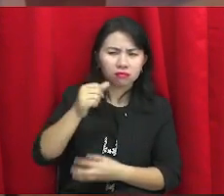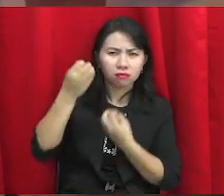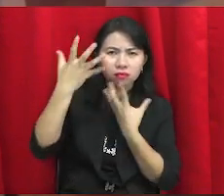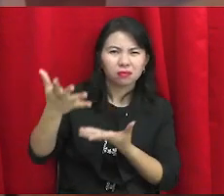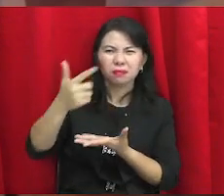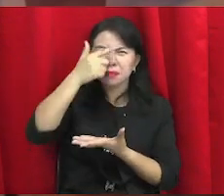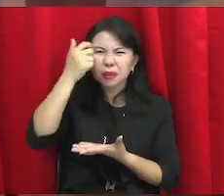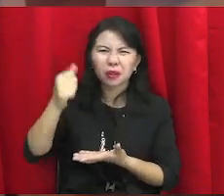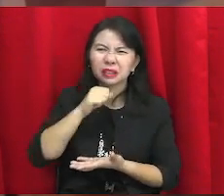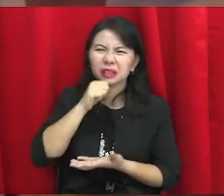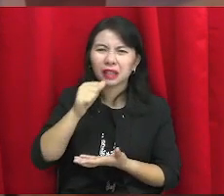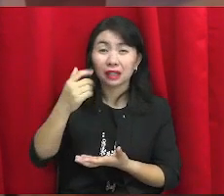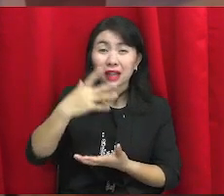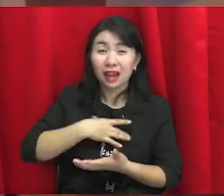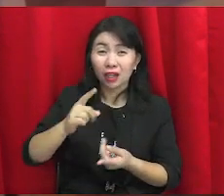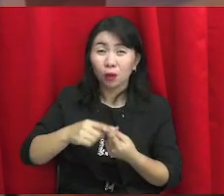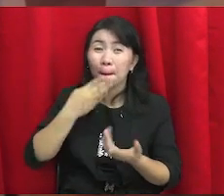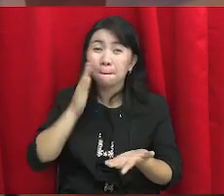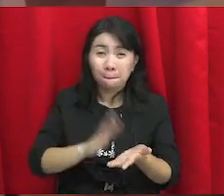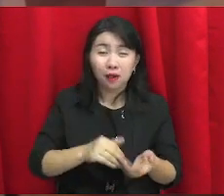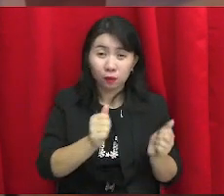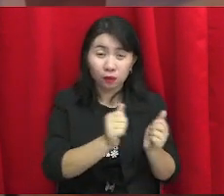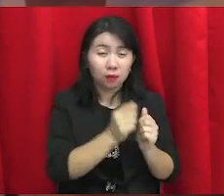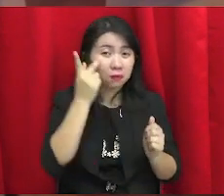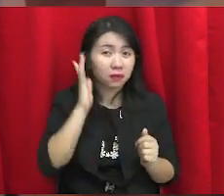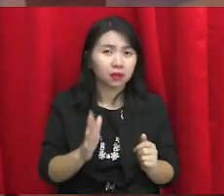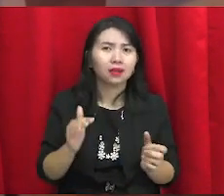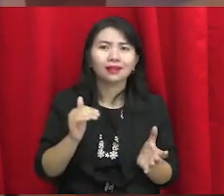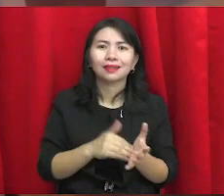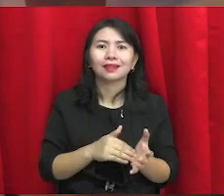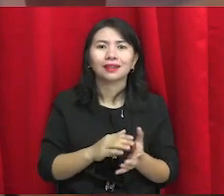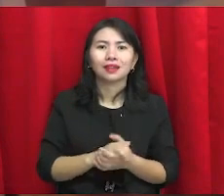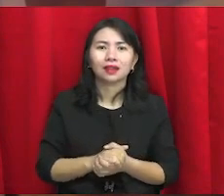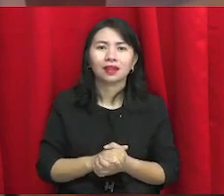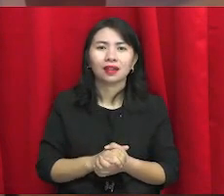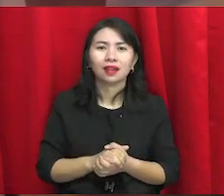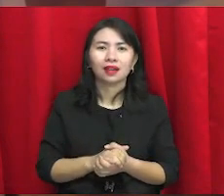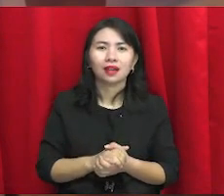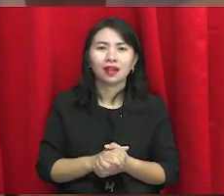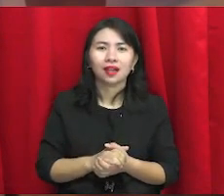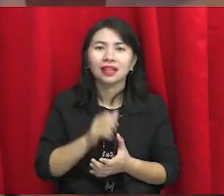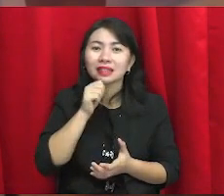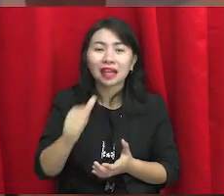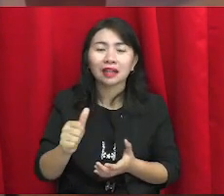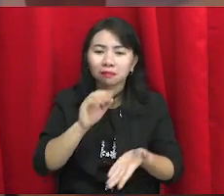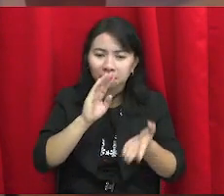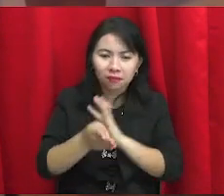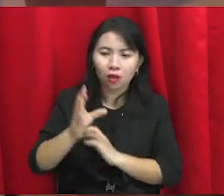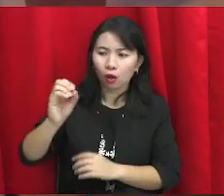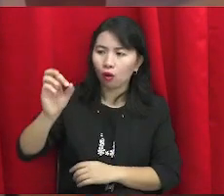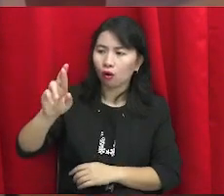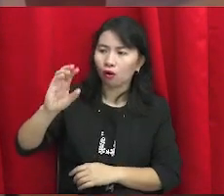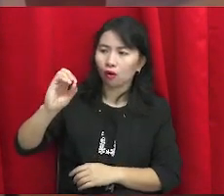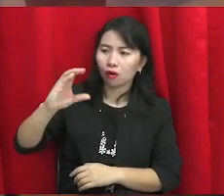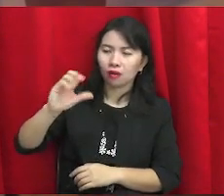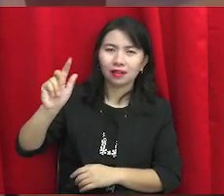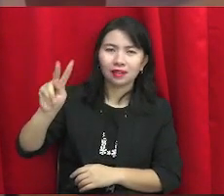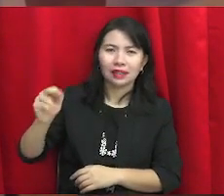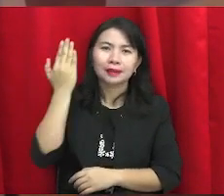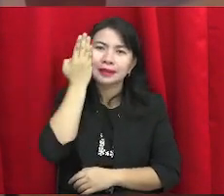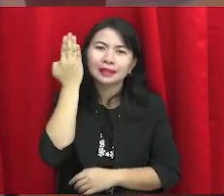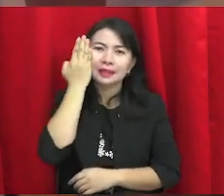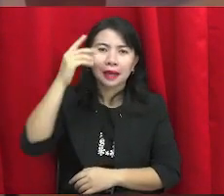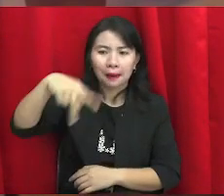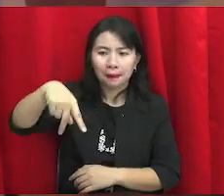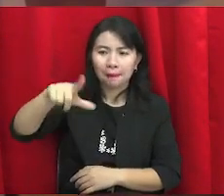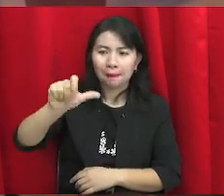maging negative sa akin, ang tawag niyan ay urukan. Yeah. Totoo po yan, totoo po yan. Isang uri